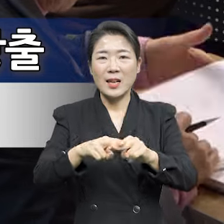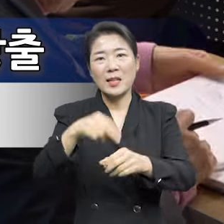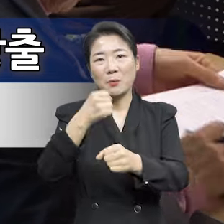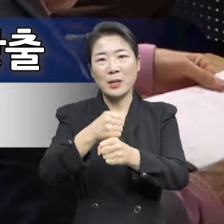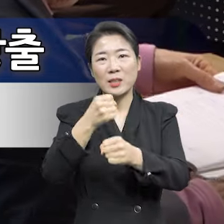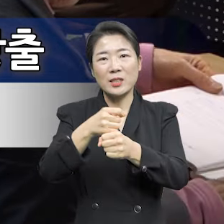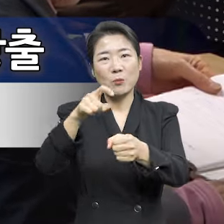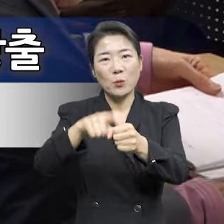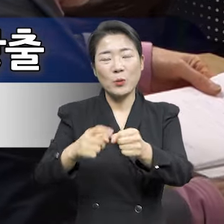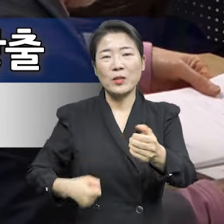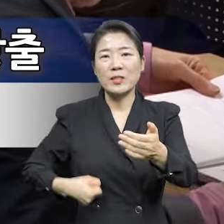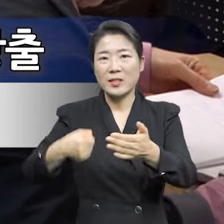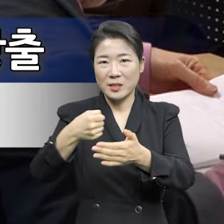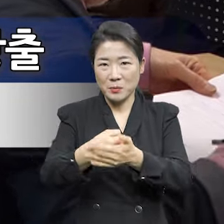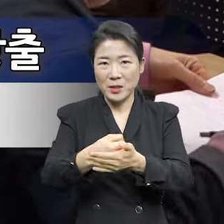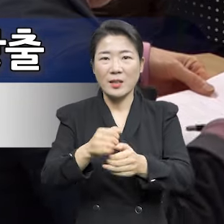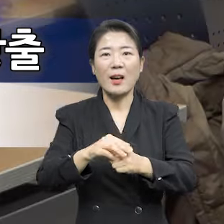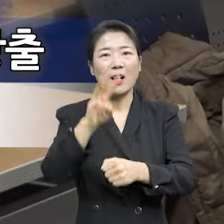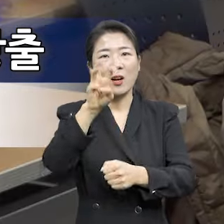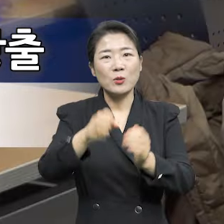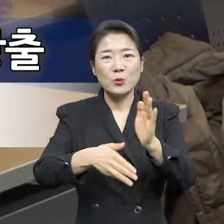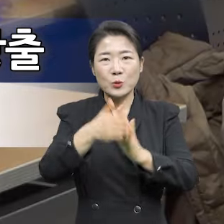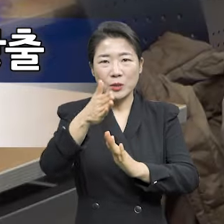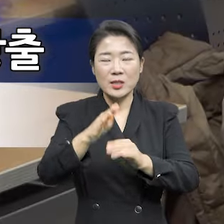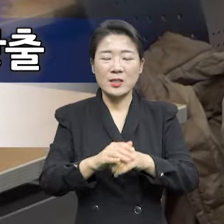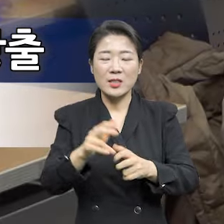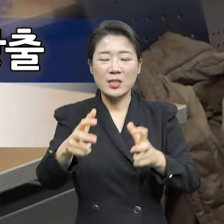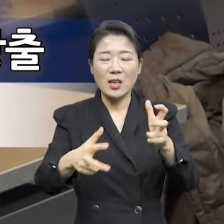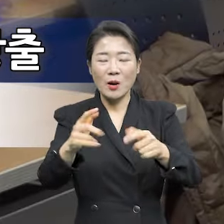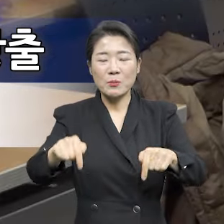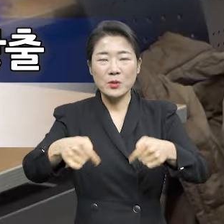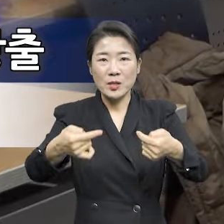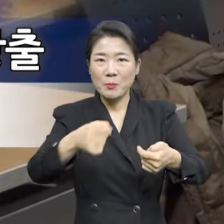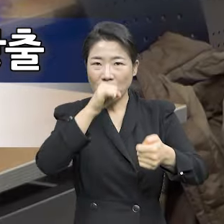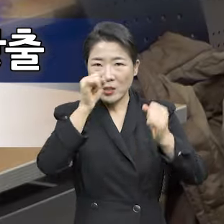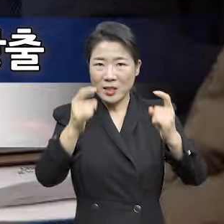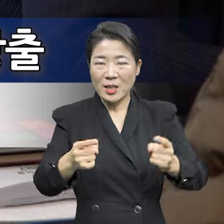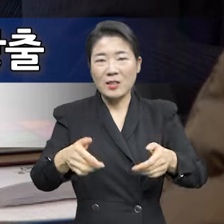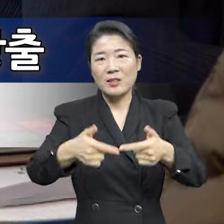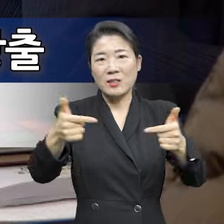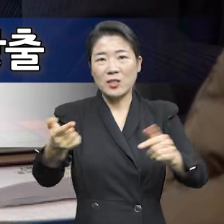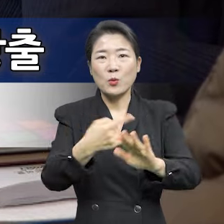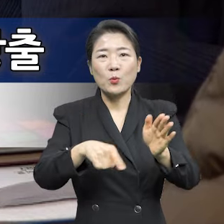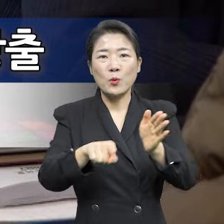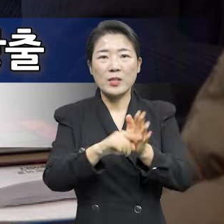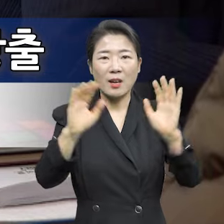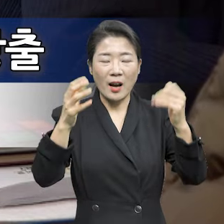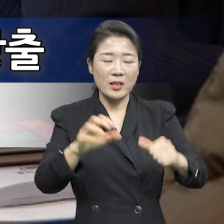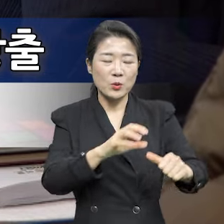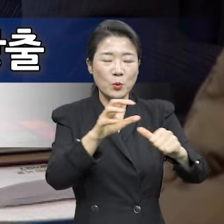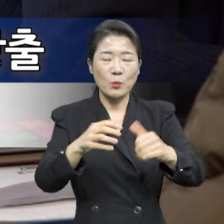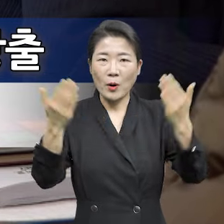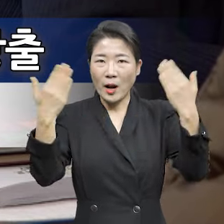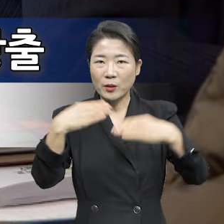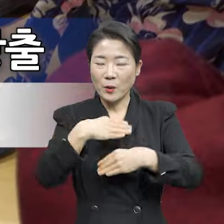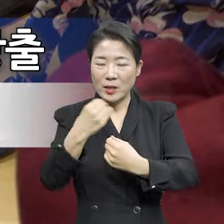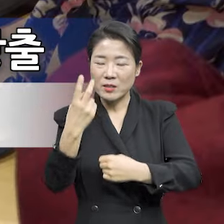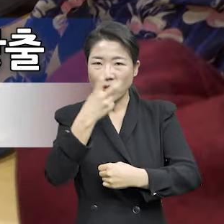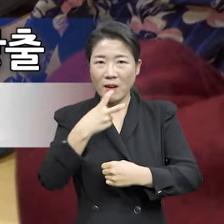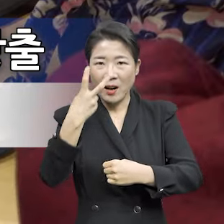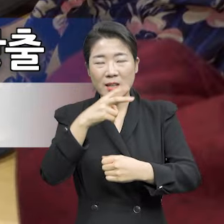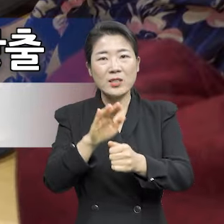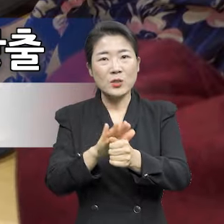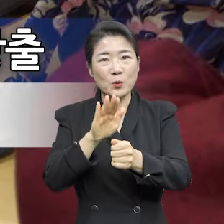광주시는 노인들의 일자리 사업 참여 기회를 늘리기 위해 아이돌봄, 학교 안전관리 지원 등 지역 문제 해결을